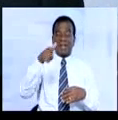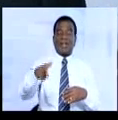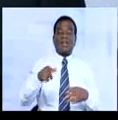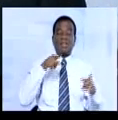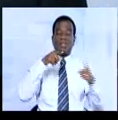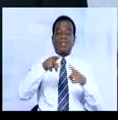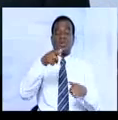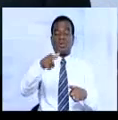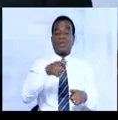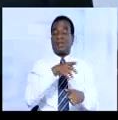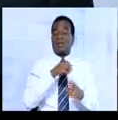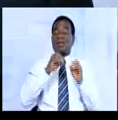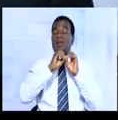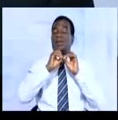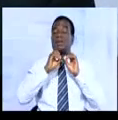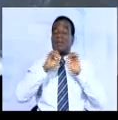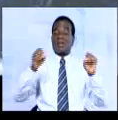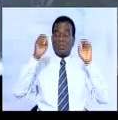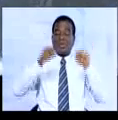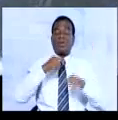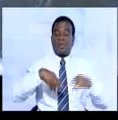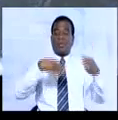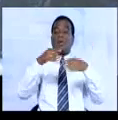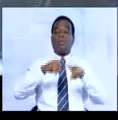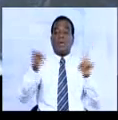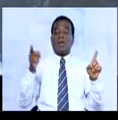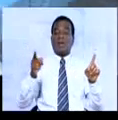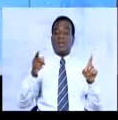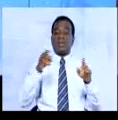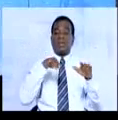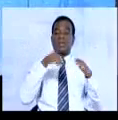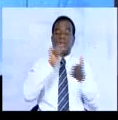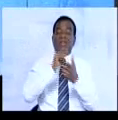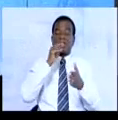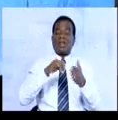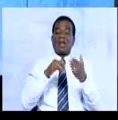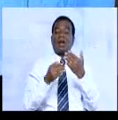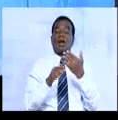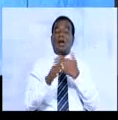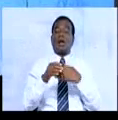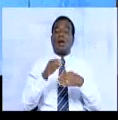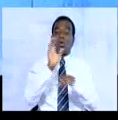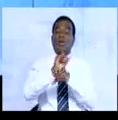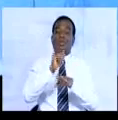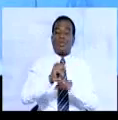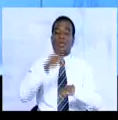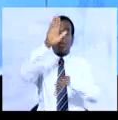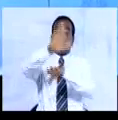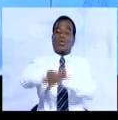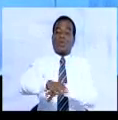rien de grave ne pouvait lui arriver. Mais hélas, c'est en Côte d'Ivoire que dans la soirée du